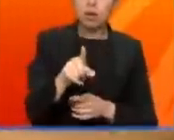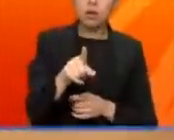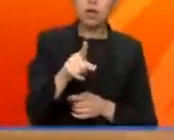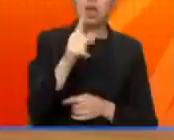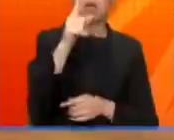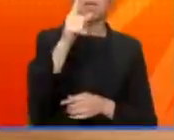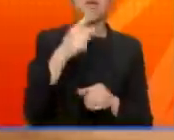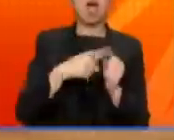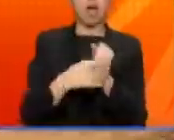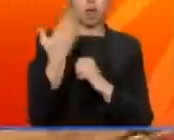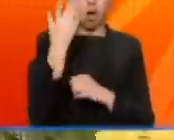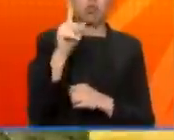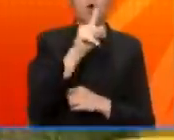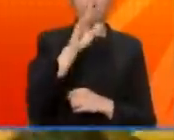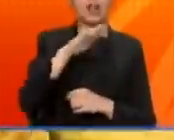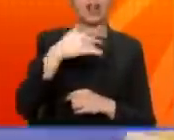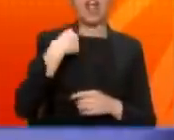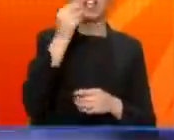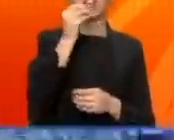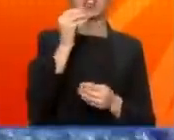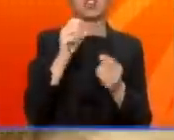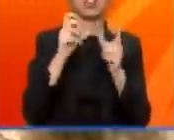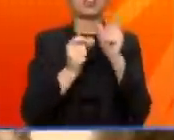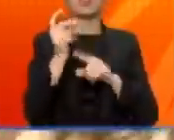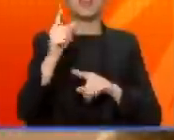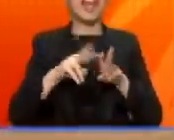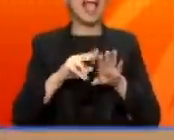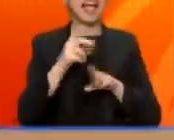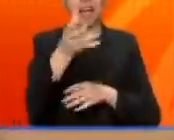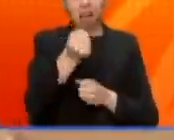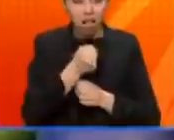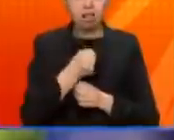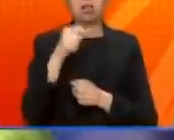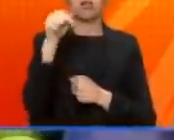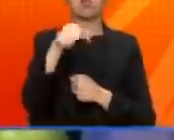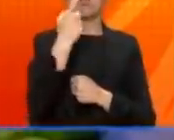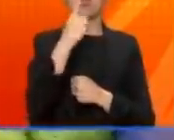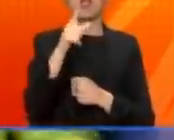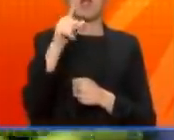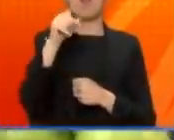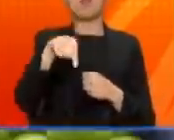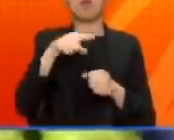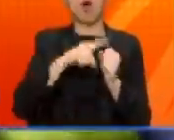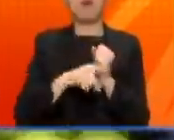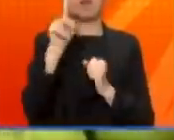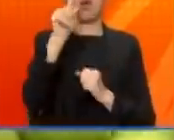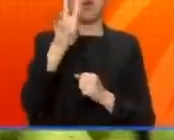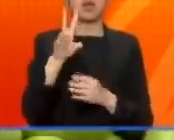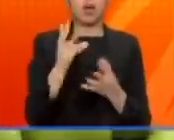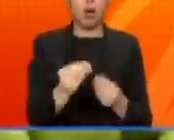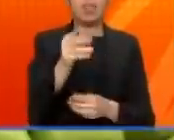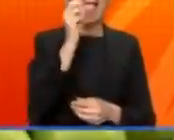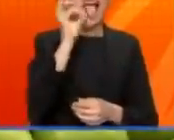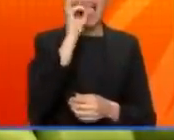hafta 10 liraya aldığım çilek 12 lira olmuş. Şuraya 100 milyon para ödedim. Fiyatlar vallahi yüksek yani. Erik mesela pazartesi 15